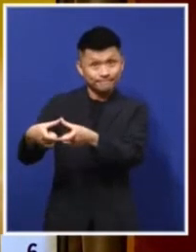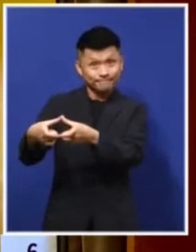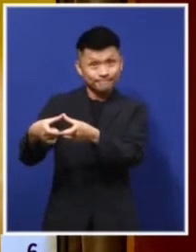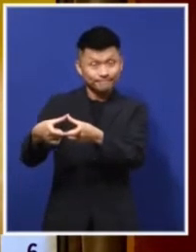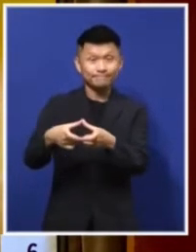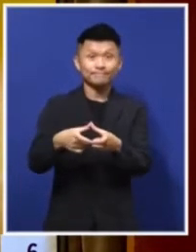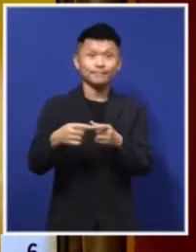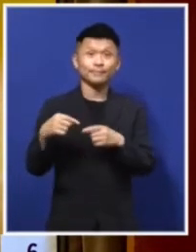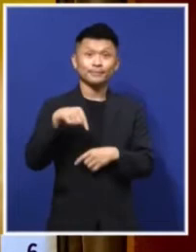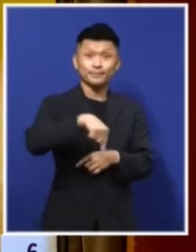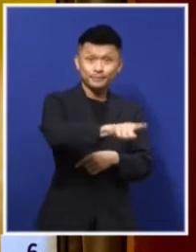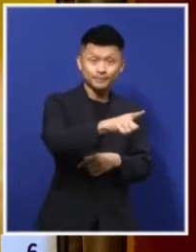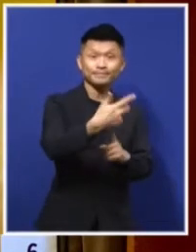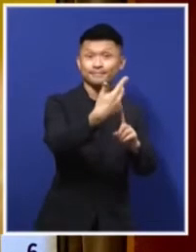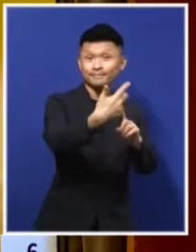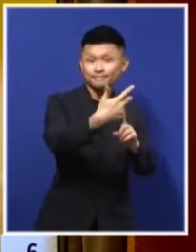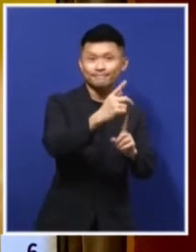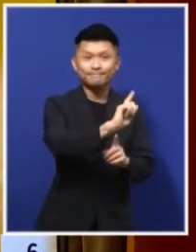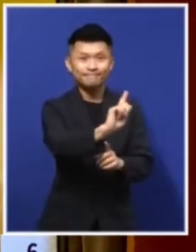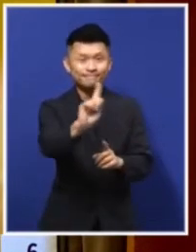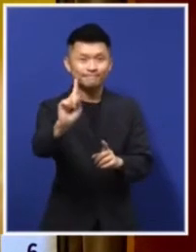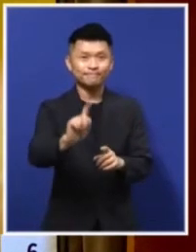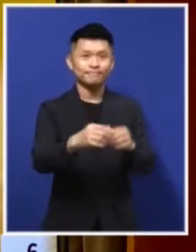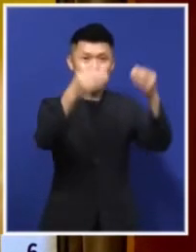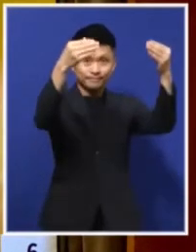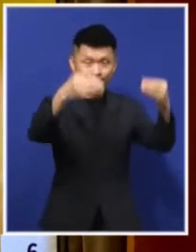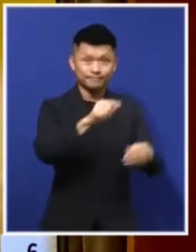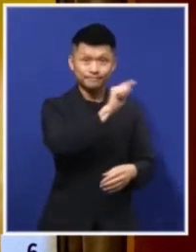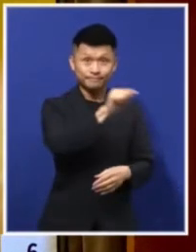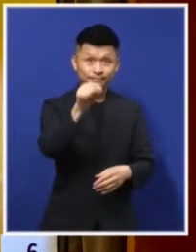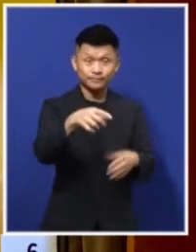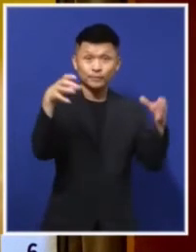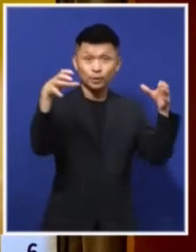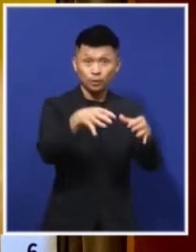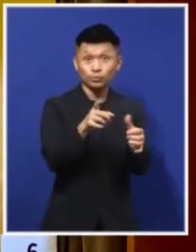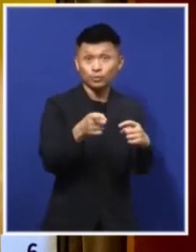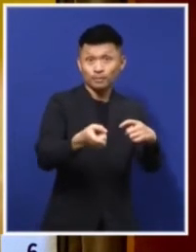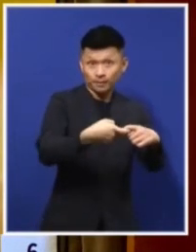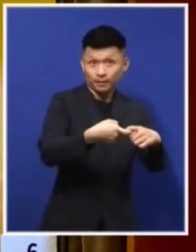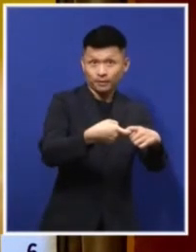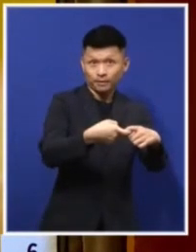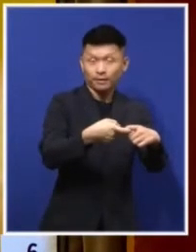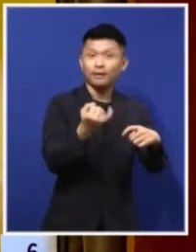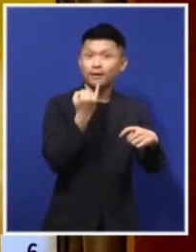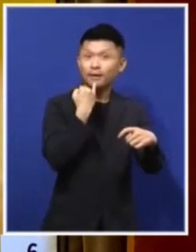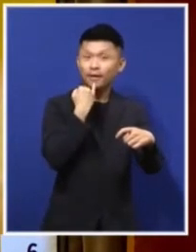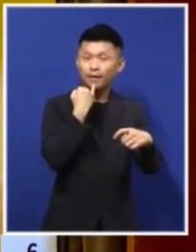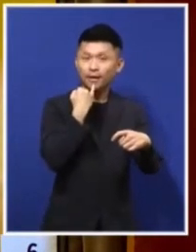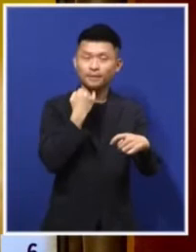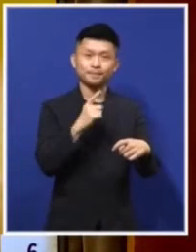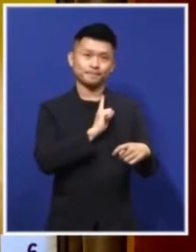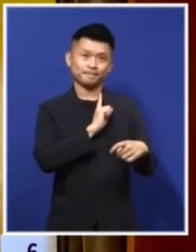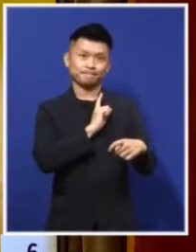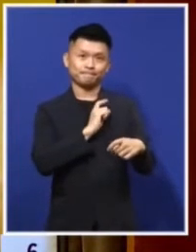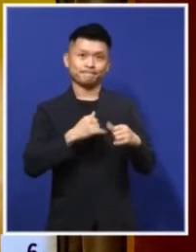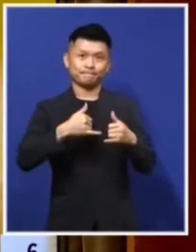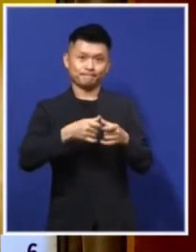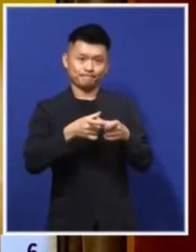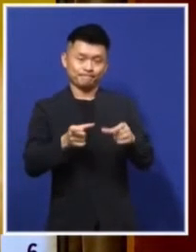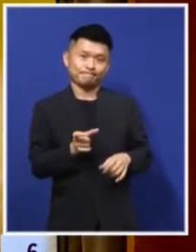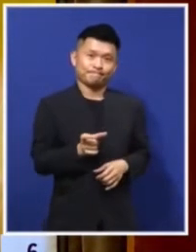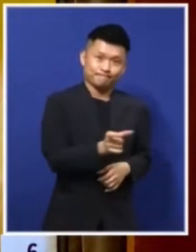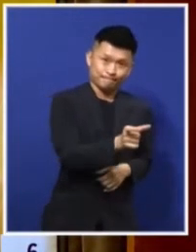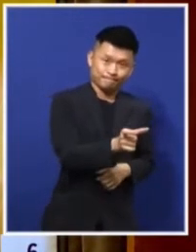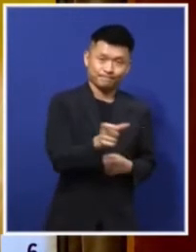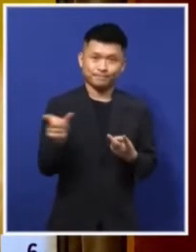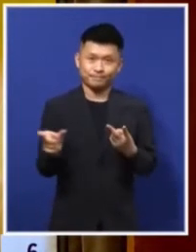下的这个超商，那点选共同绑定，在那个超商的柜员机，然后我先插入自己的健保卡，依序插